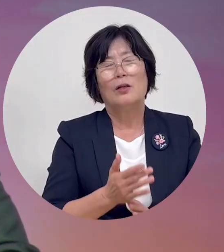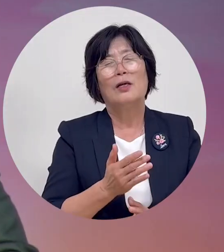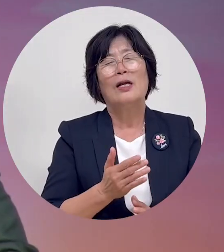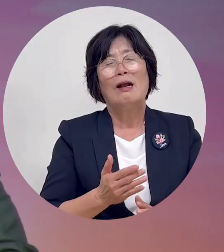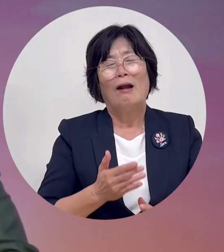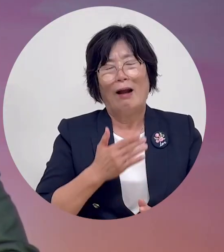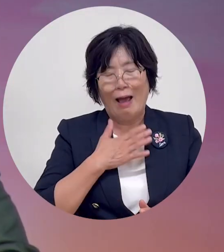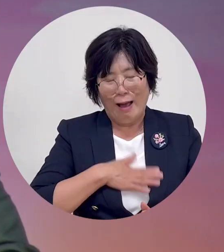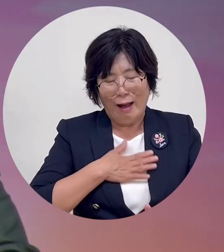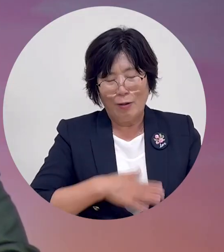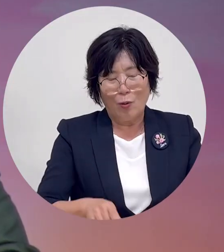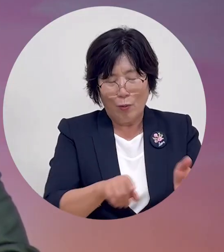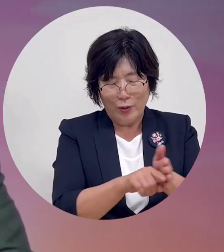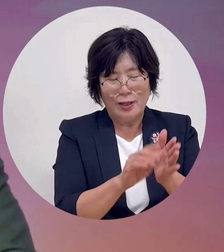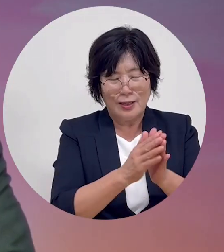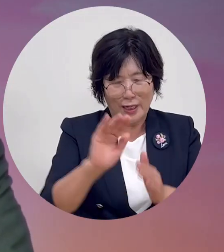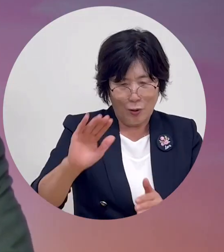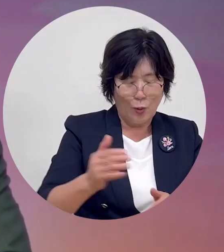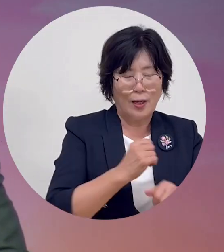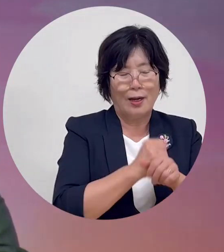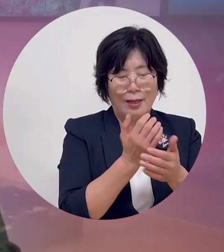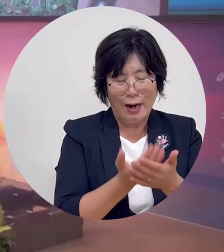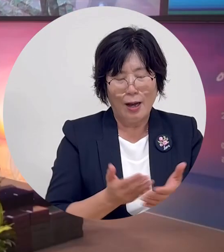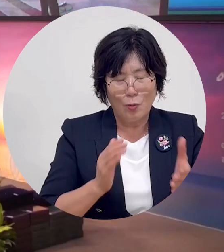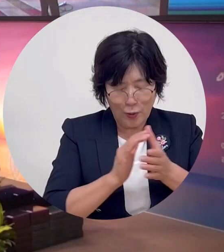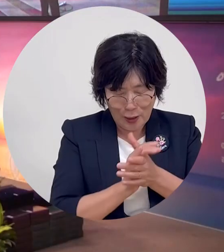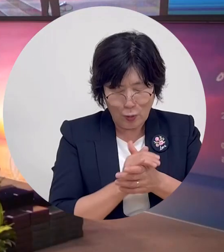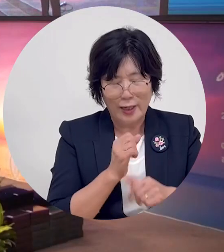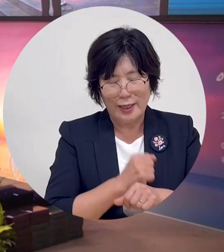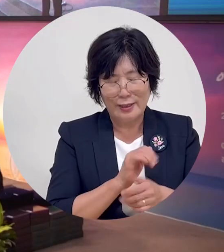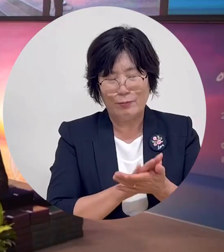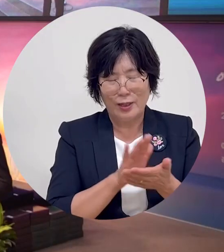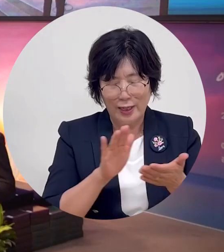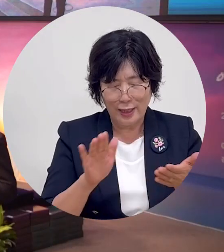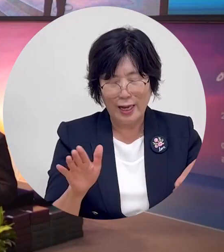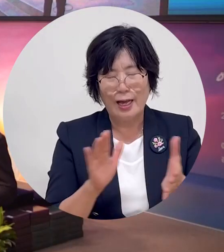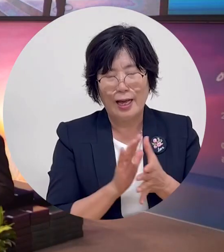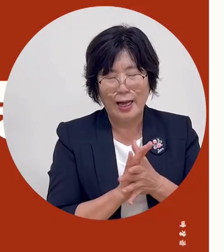해달라고 우리 함께 다 같이 기도하겠습니다. 하나님 아버지,